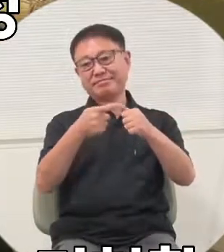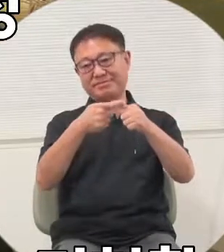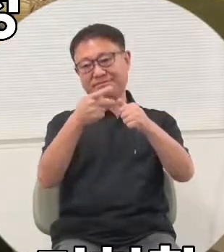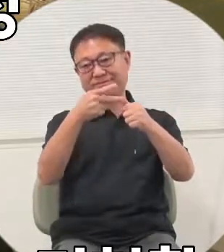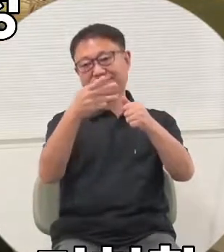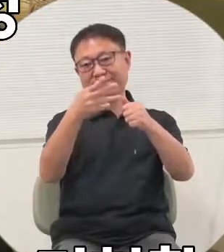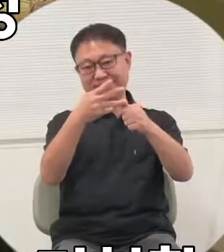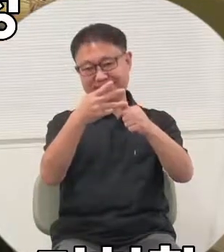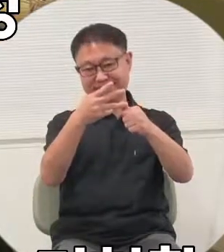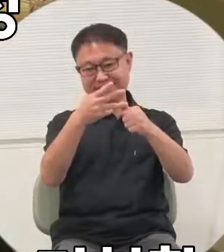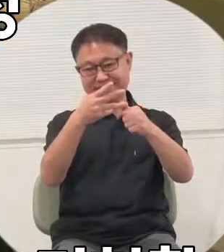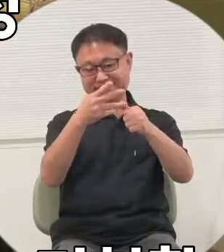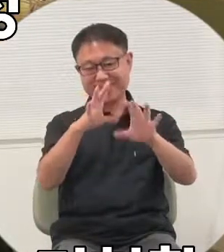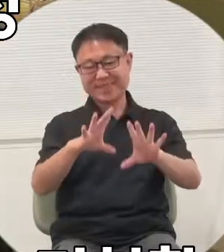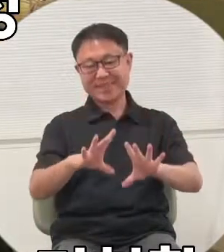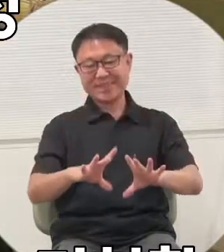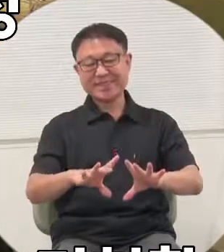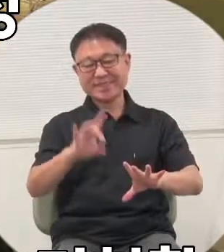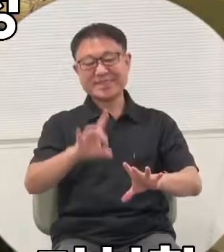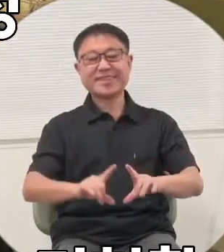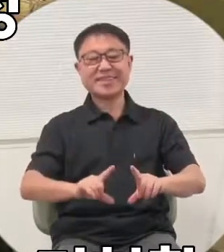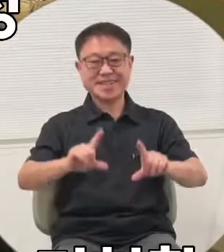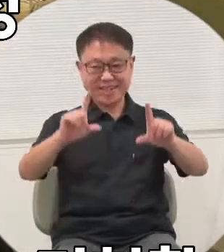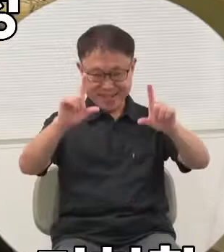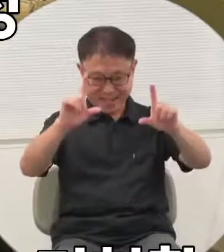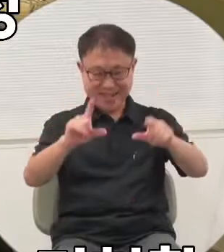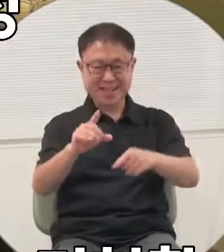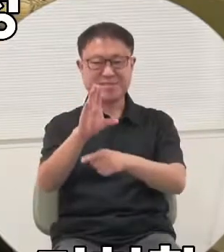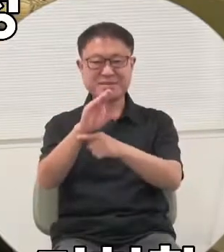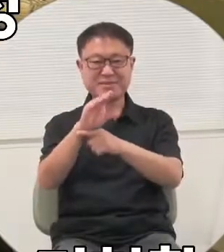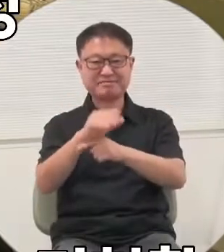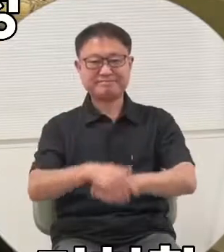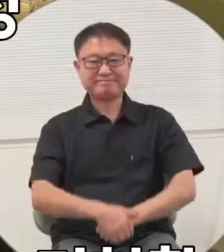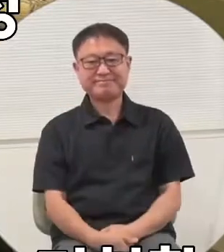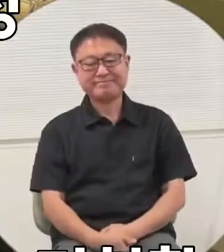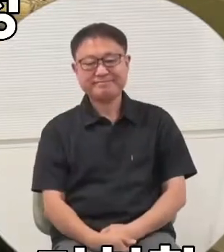첫째 날이고요. 지금 세 번째 시간이죠. 네, 시작하겠습니다.